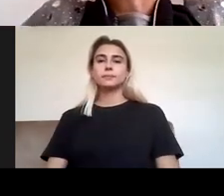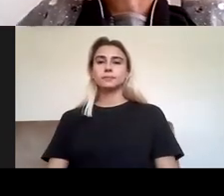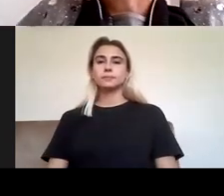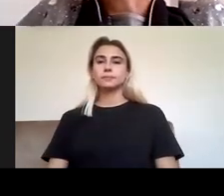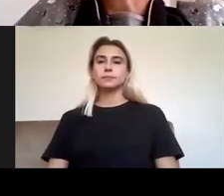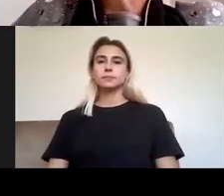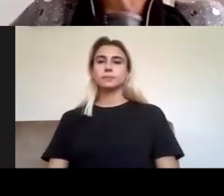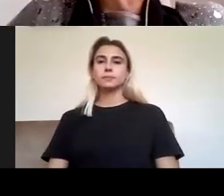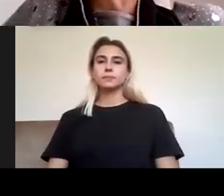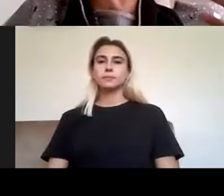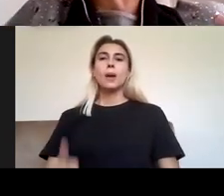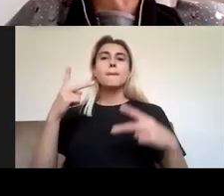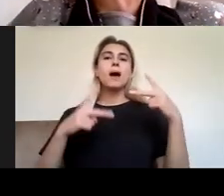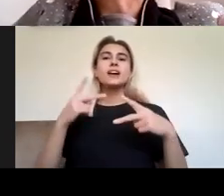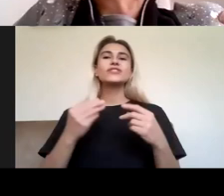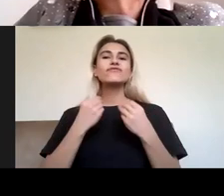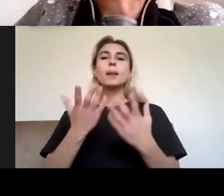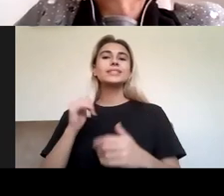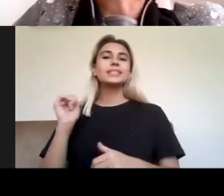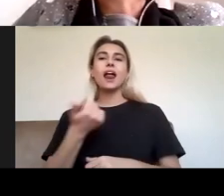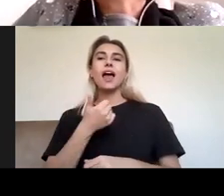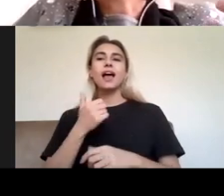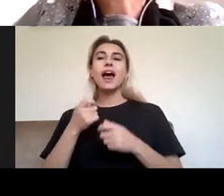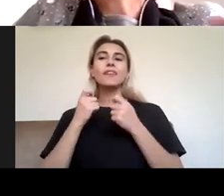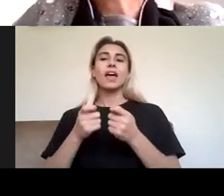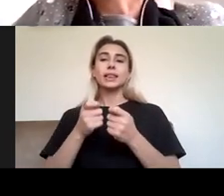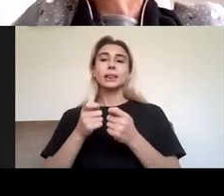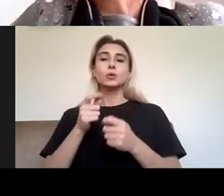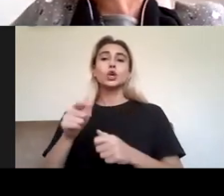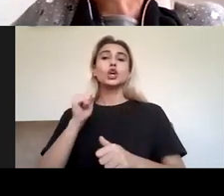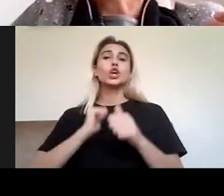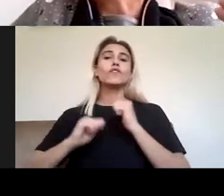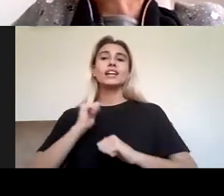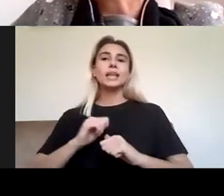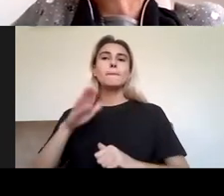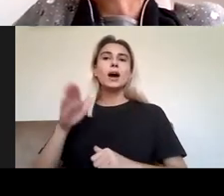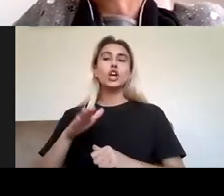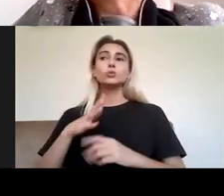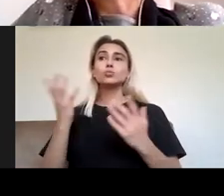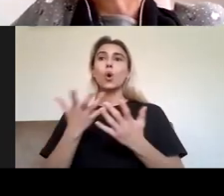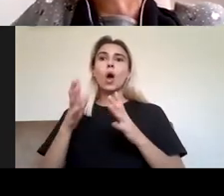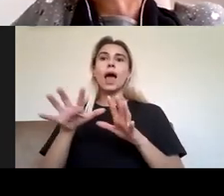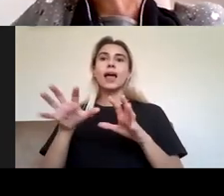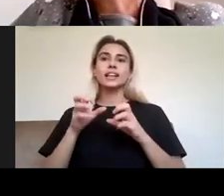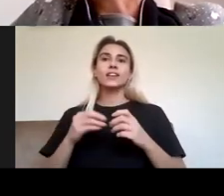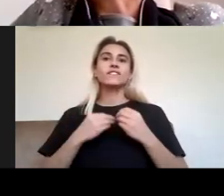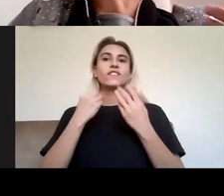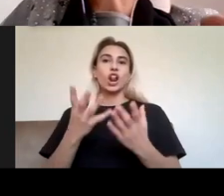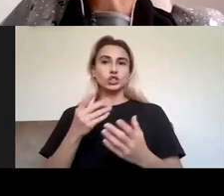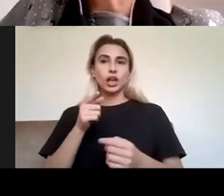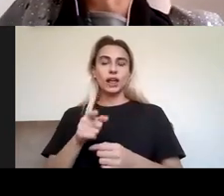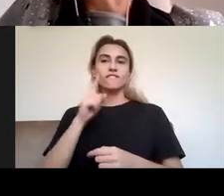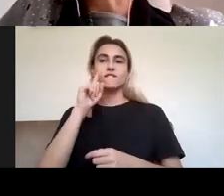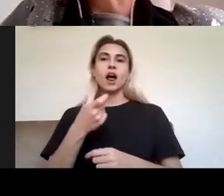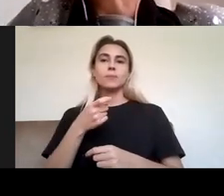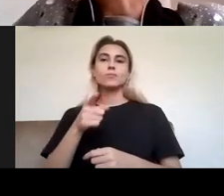bazı verilmesi gereken eğitimlerin aslında üniversite bacağında çok daha etkin bir şekilde verilebileceğini fark ettim. Bir